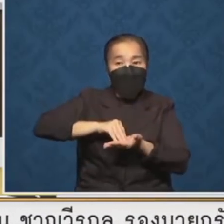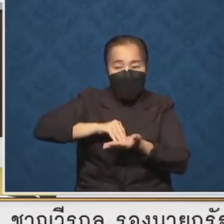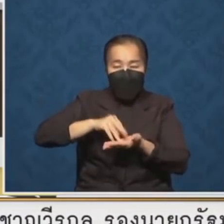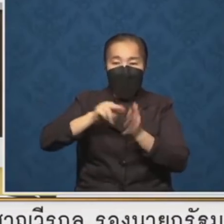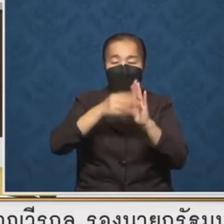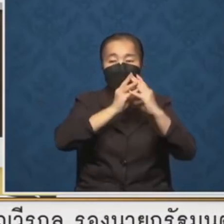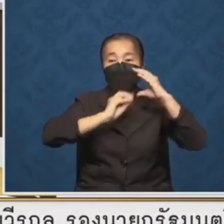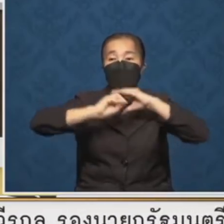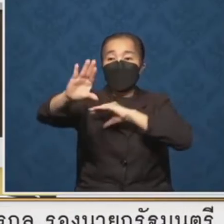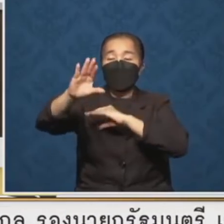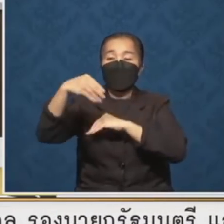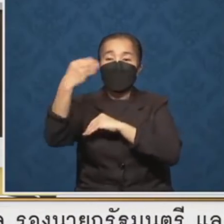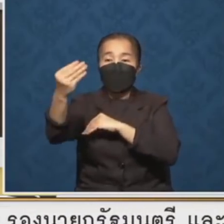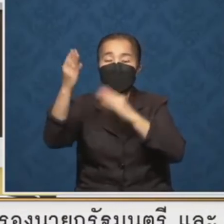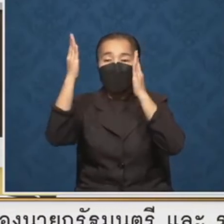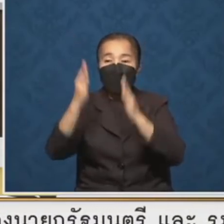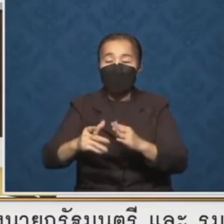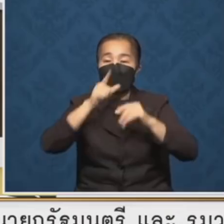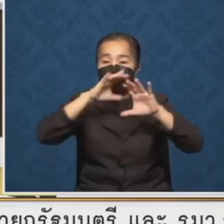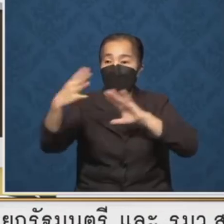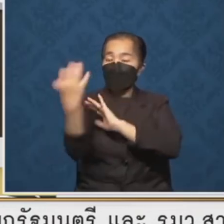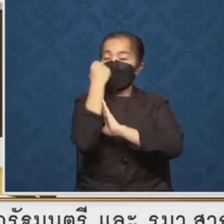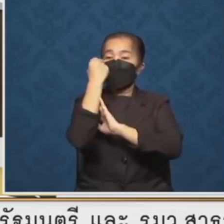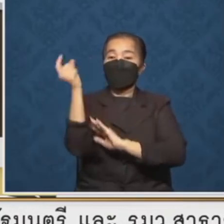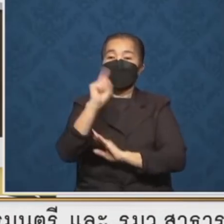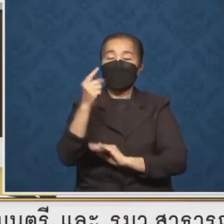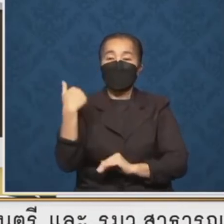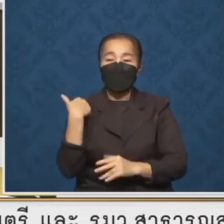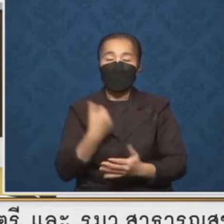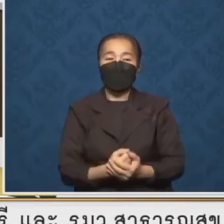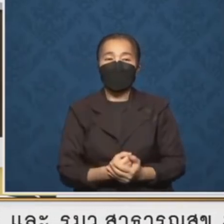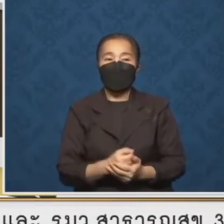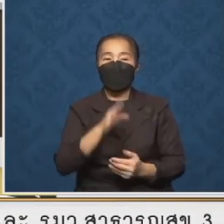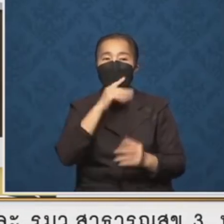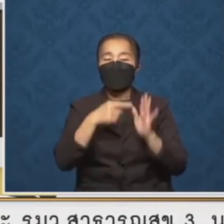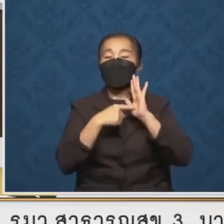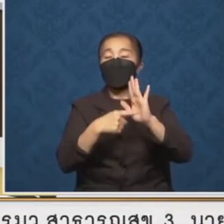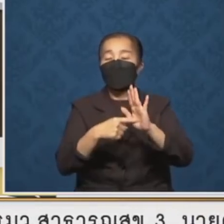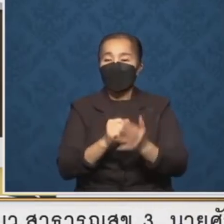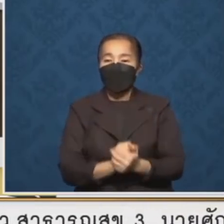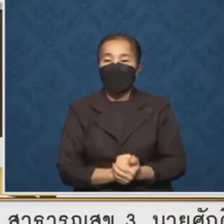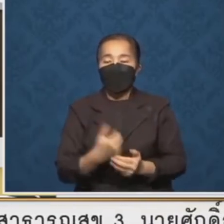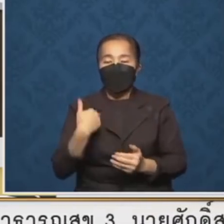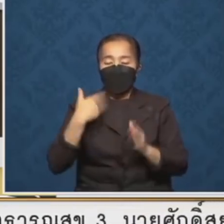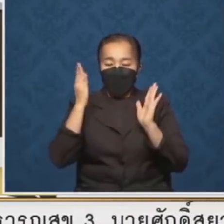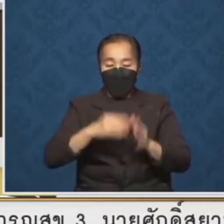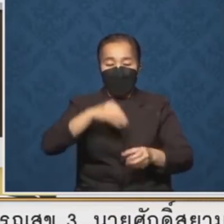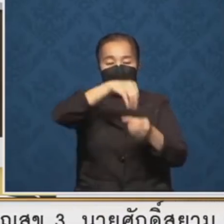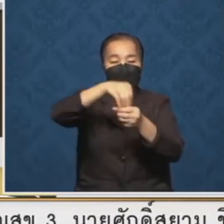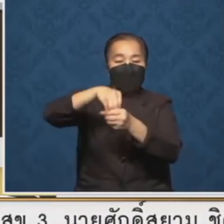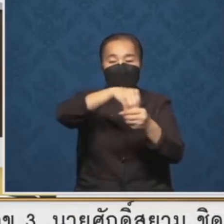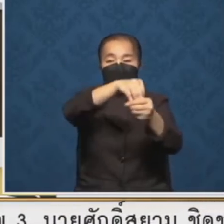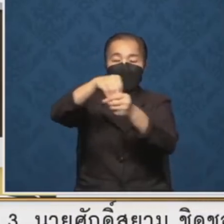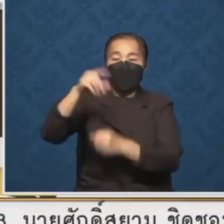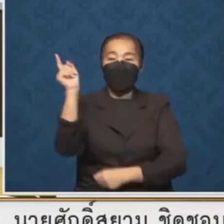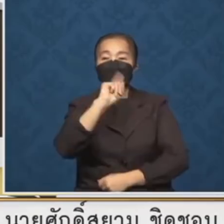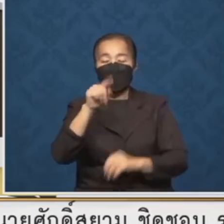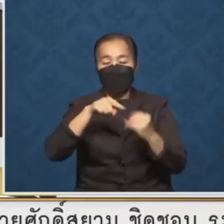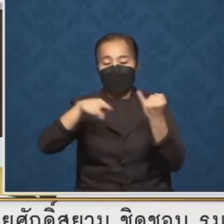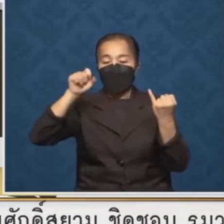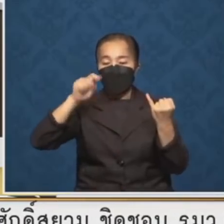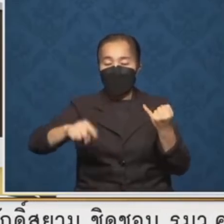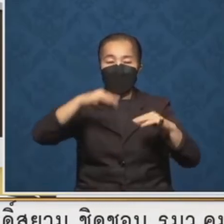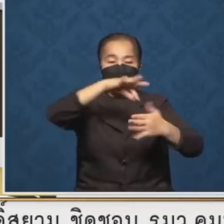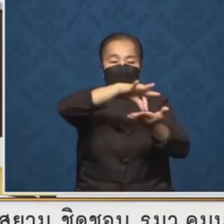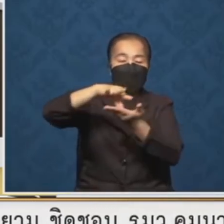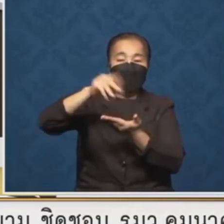ถบ่งบอกพฤติกรรมรายบุคคลได้เช่นอาจจะบอกได้ว่านาย A มักจะอยู่ที่ไหนในวันจันทร์ถึงศุกร์ตอนกลางวัน